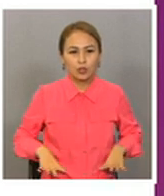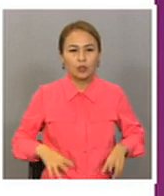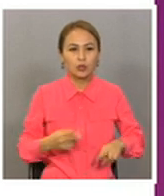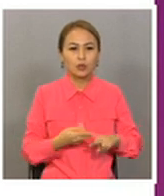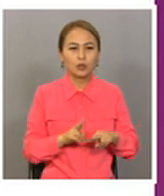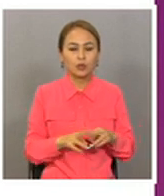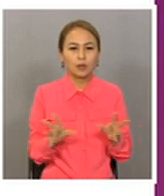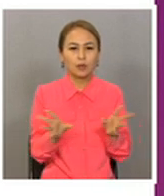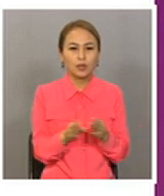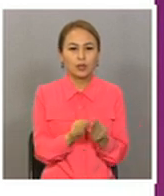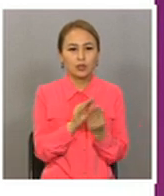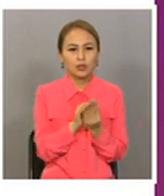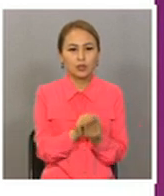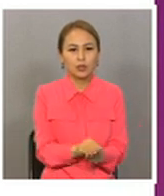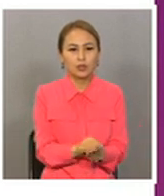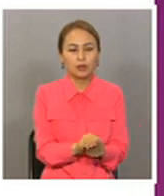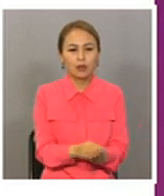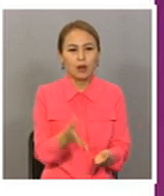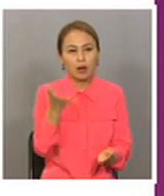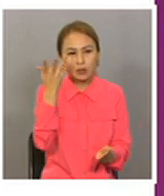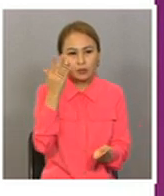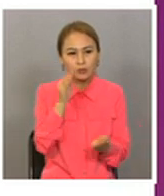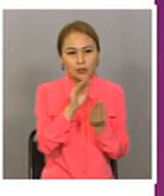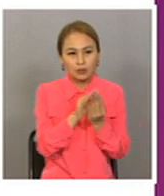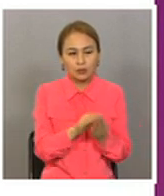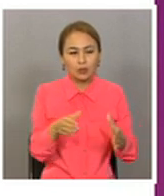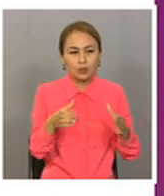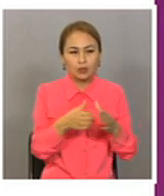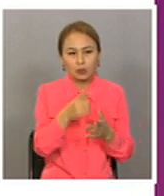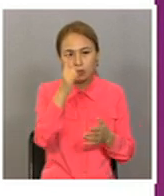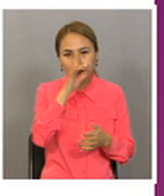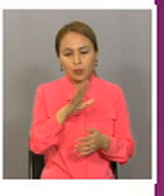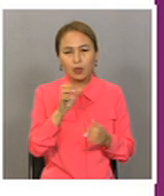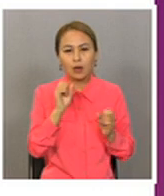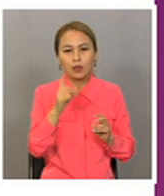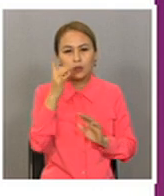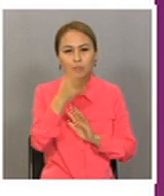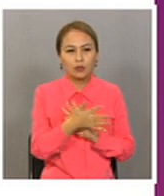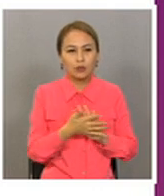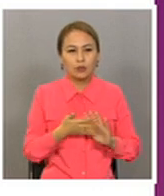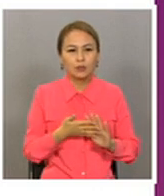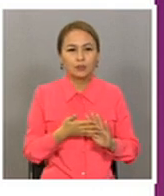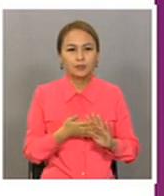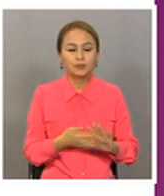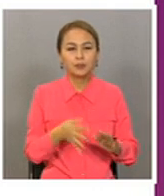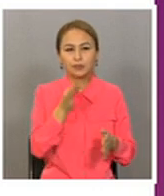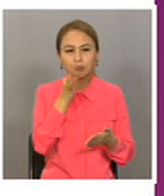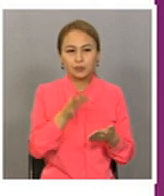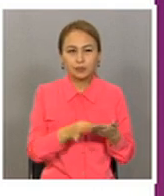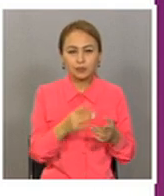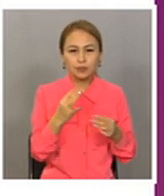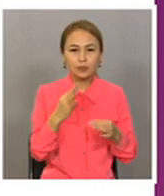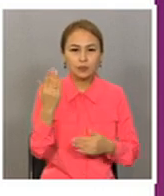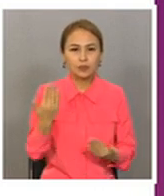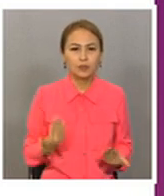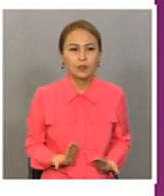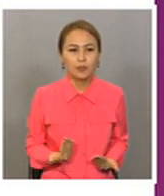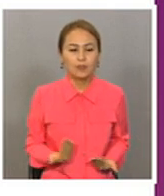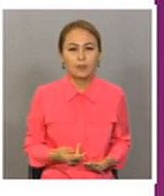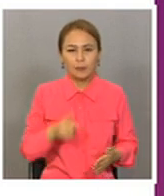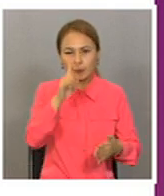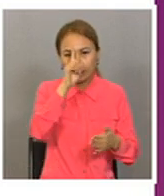бірге жерледі. Жерлеу ғұрпы сақтардың дүниетанымын қалай сипаттайды? Жауабы, о дүниедегі өмірге